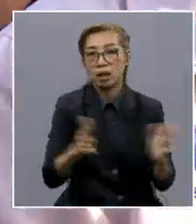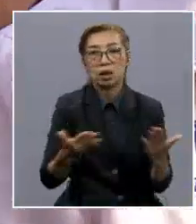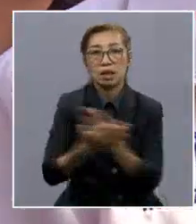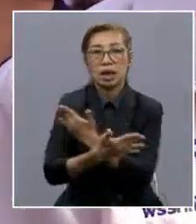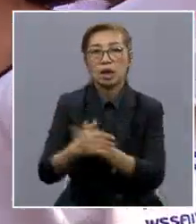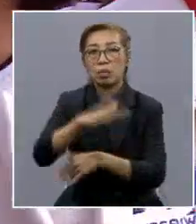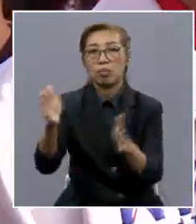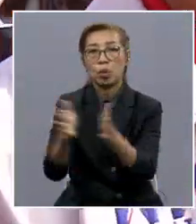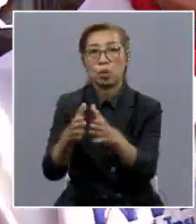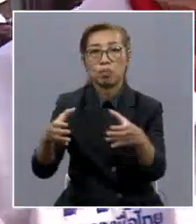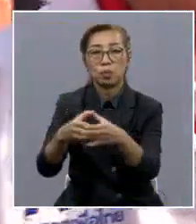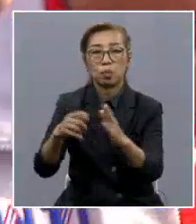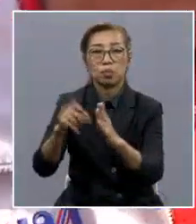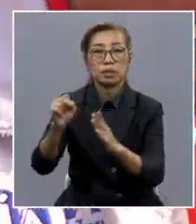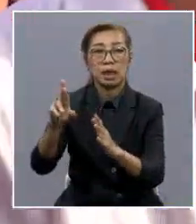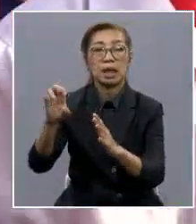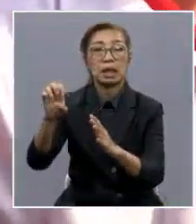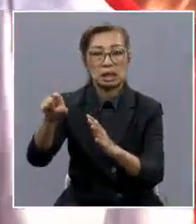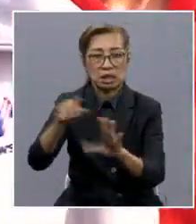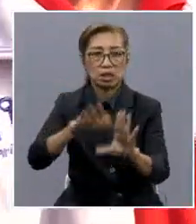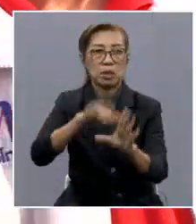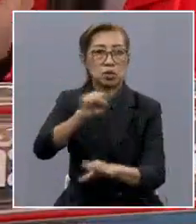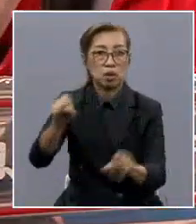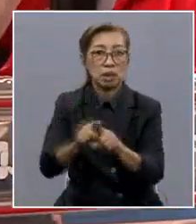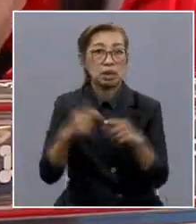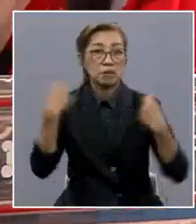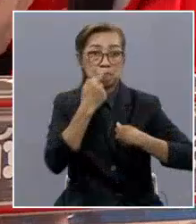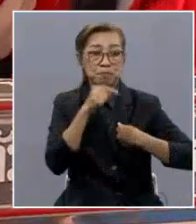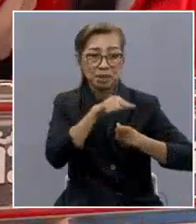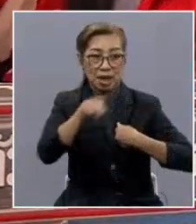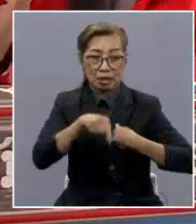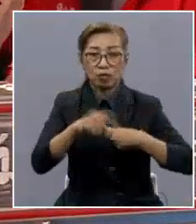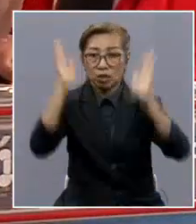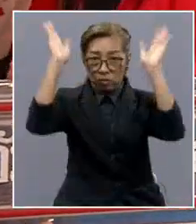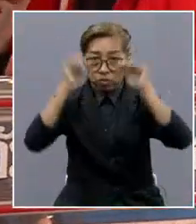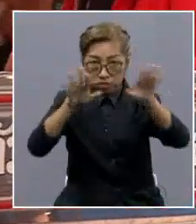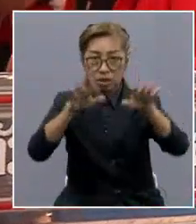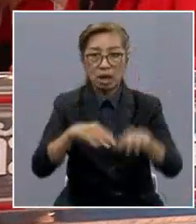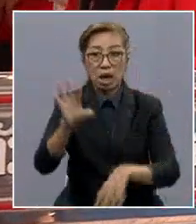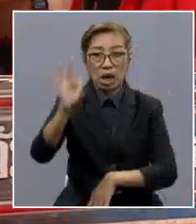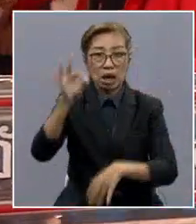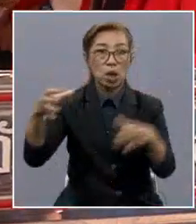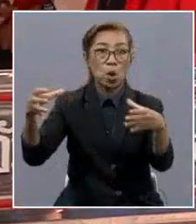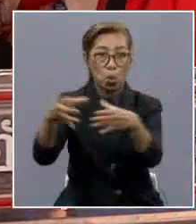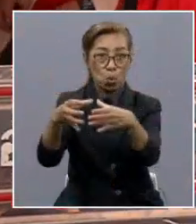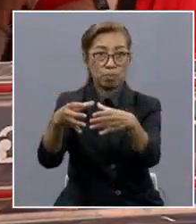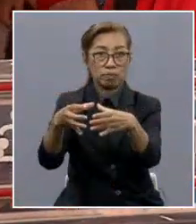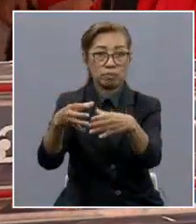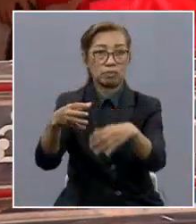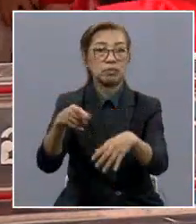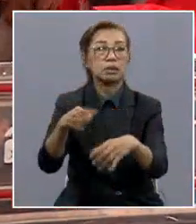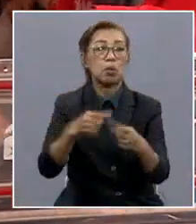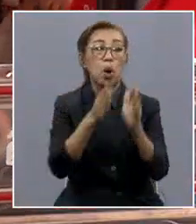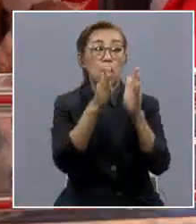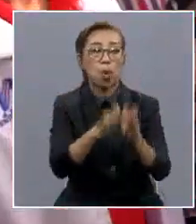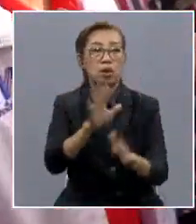แข่งกับผู้สมัครสสเพื่อไทยโดยมีกองเชียร์เสื้อแดงกำลังรณรงค์ให้เลือกพรรคแต่ว่าไม่เลือกคนนะส่วน